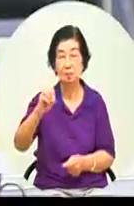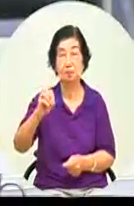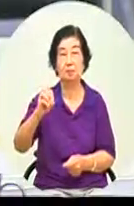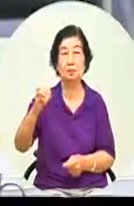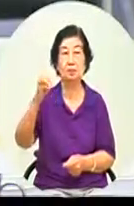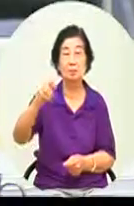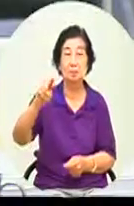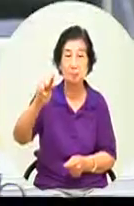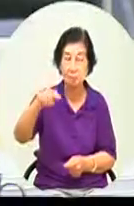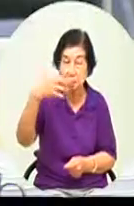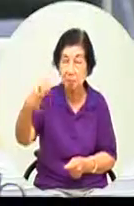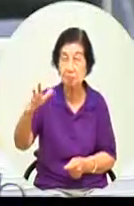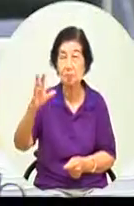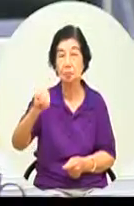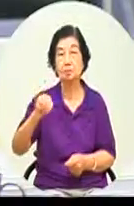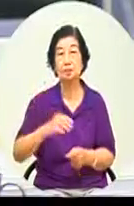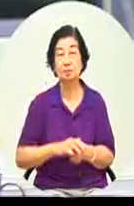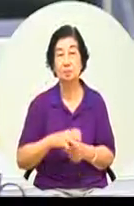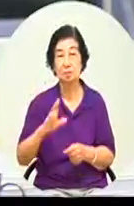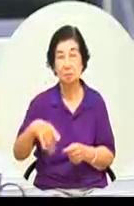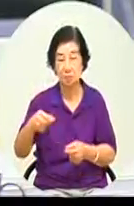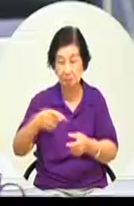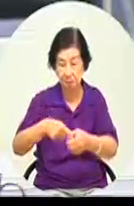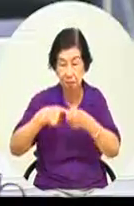1043万9000多人次，那产生的是新台币的